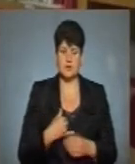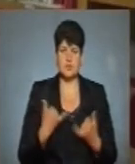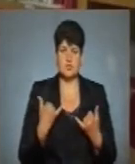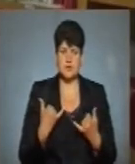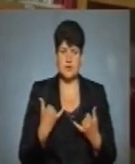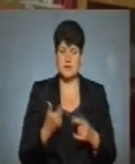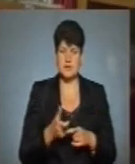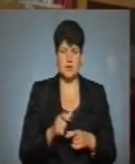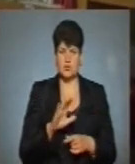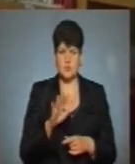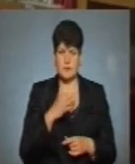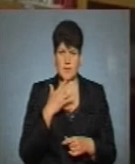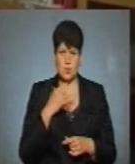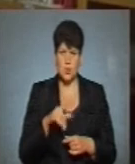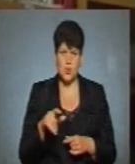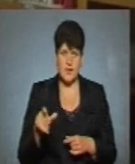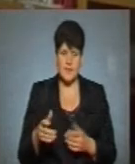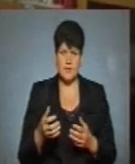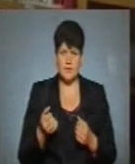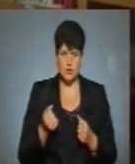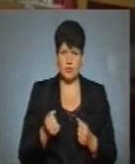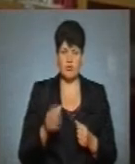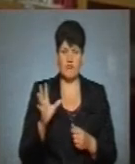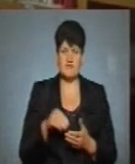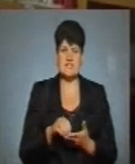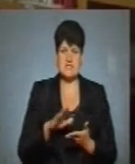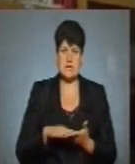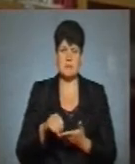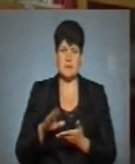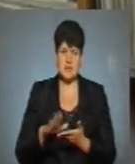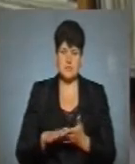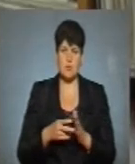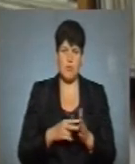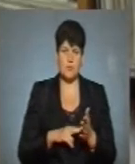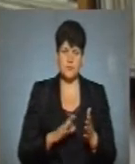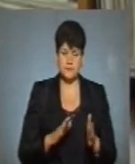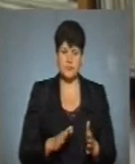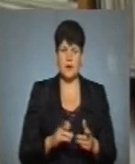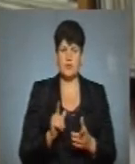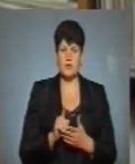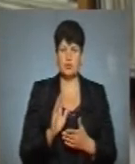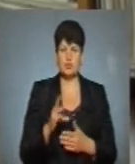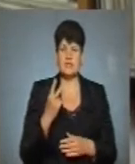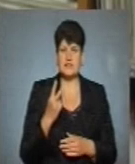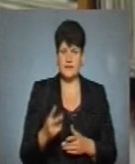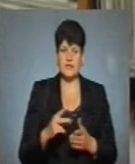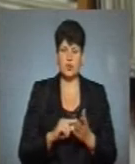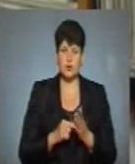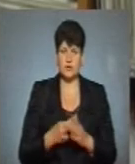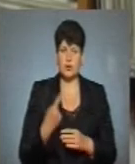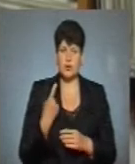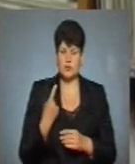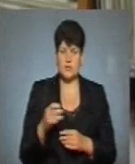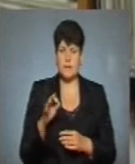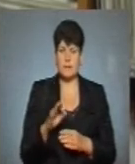дуже багато людей на прийомі, всі записуються в плановому порядку. Повинно бути 2 довідки, одна довідка про